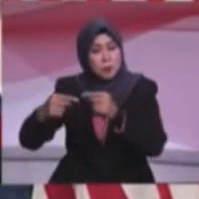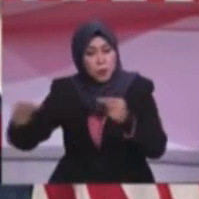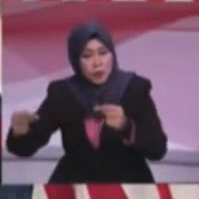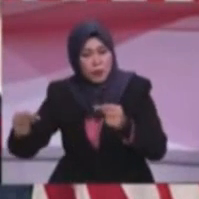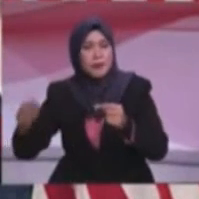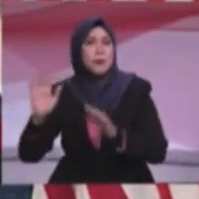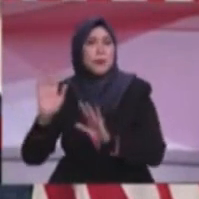diambil